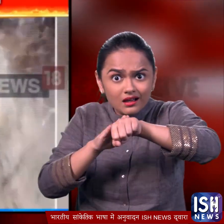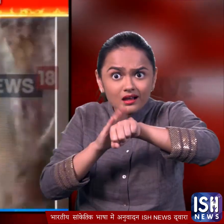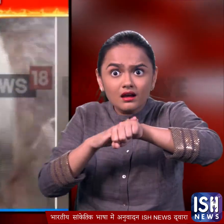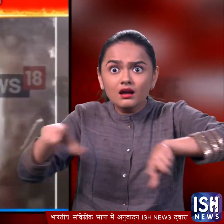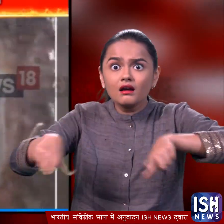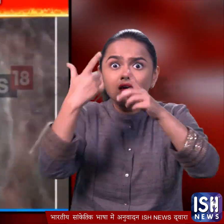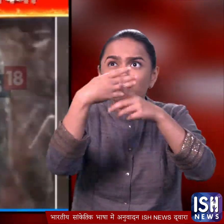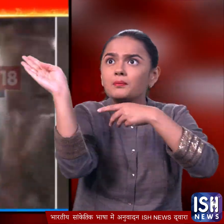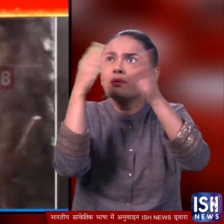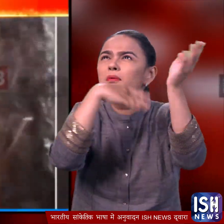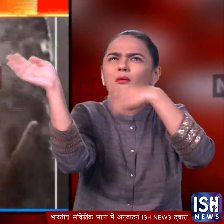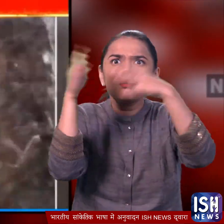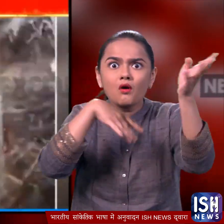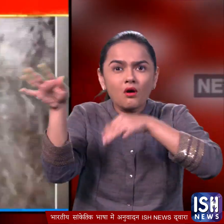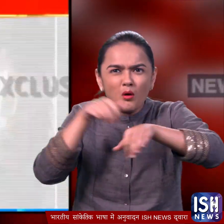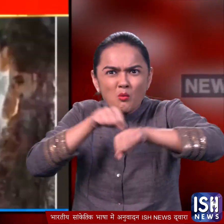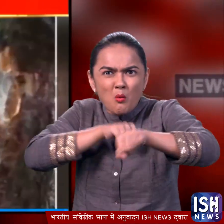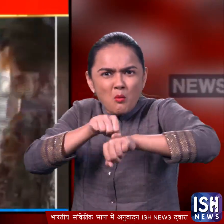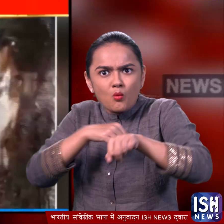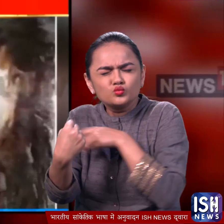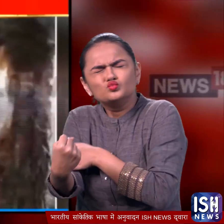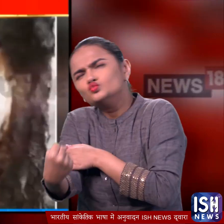पंच इतने जबरदस्त थे कि पेड़ के परखचे उड़ने लगे।